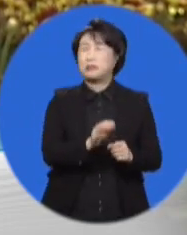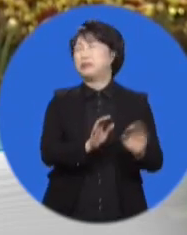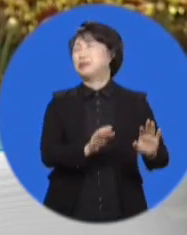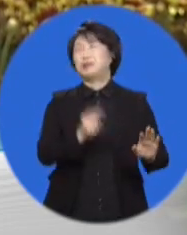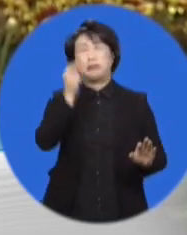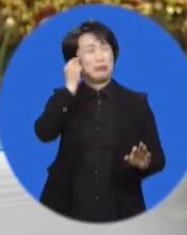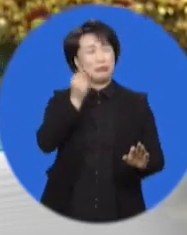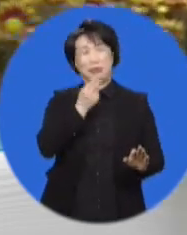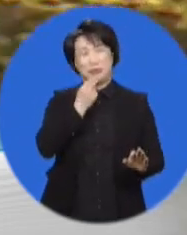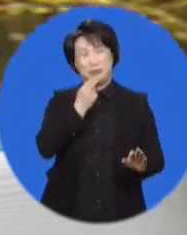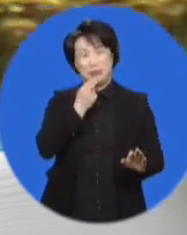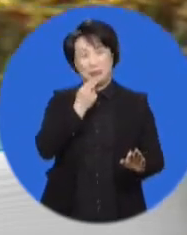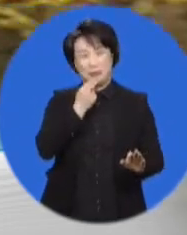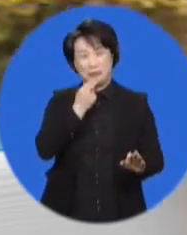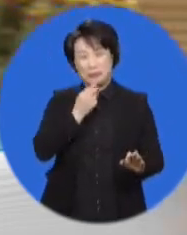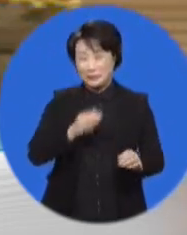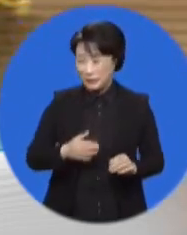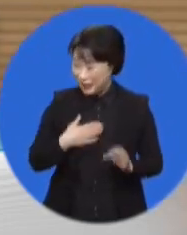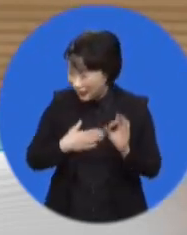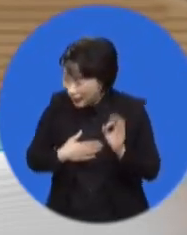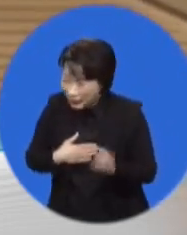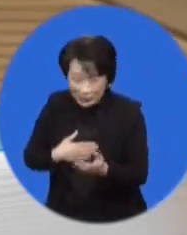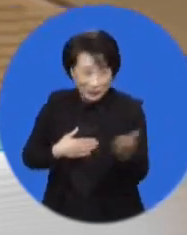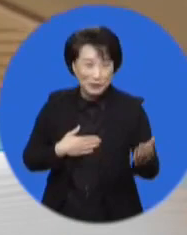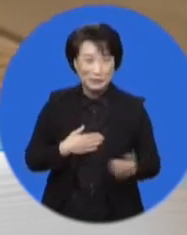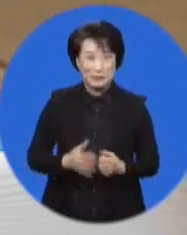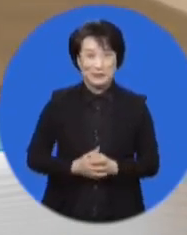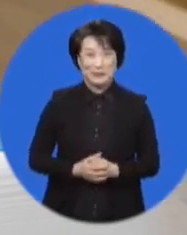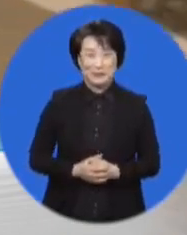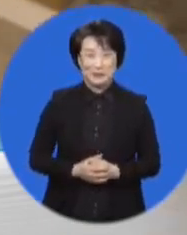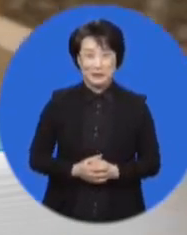거야. 무슨 말인지 이해가 돼요?